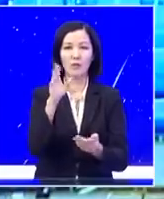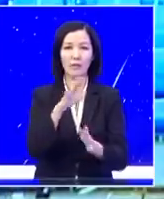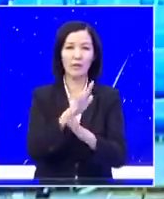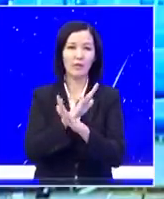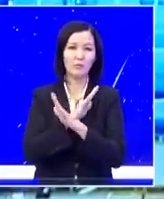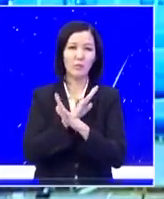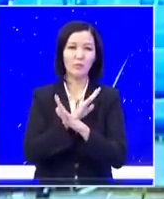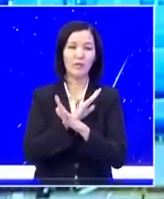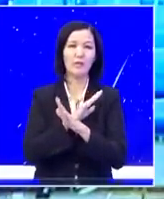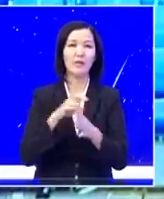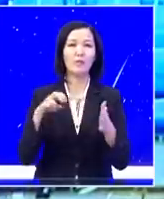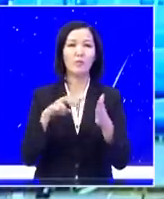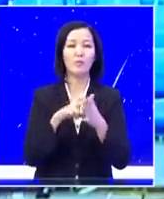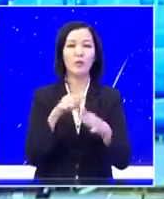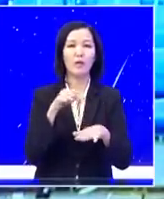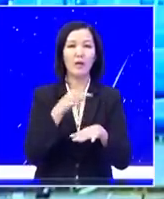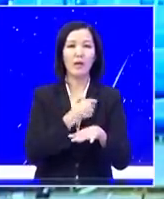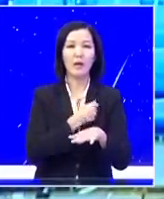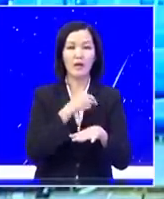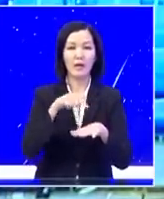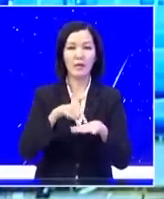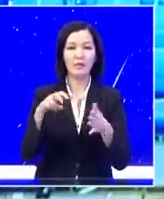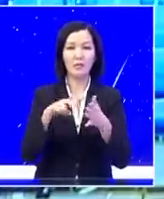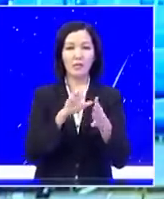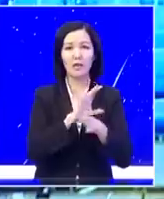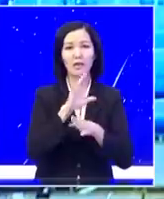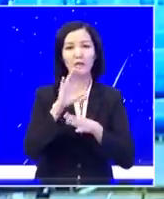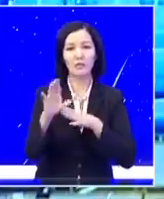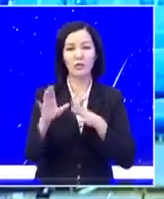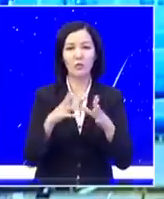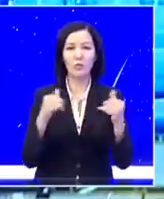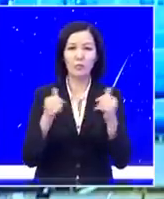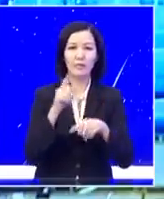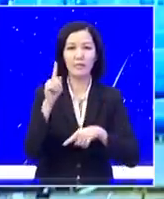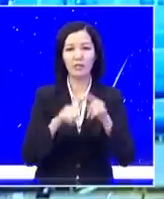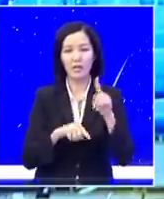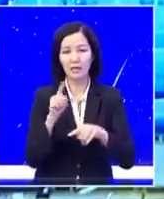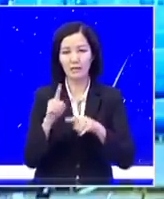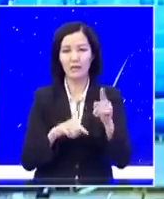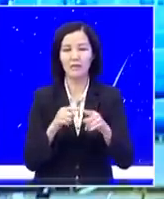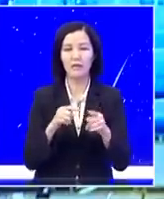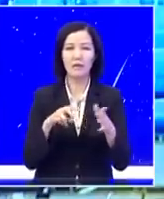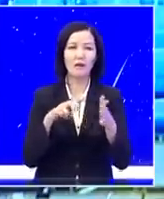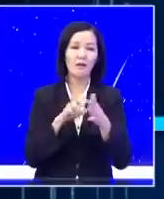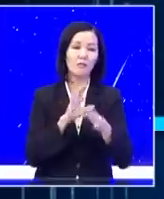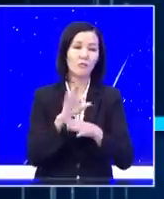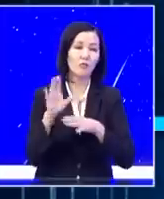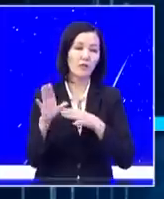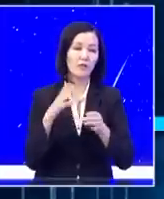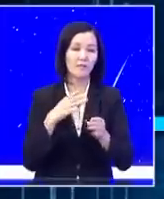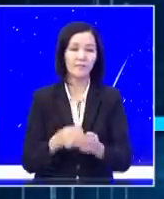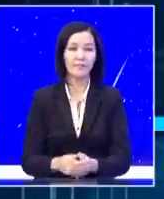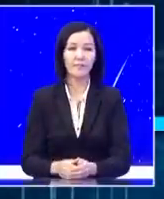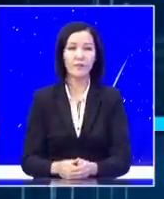көңіл айту жедел хатын жолдады. Ауыр қайғыға ортақтасып, отбасымен жақындарына көңіл айтты.